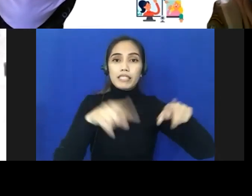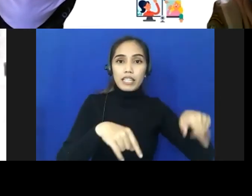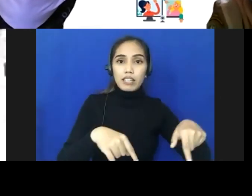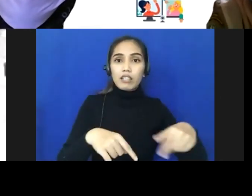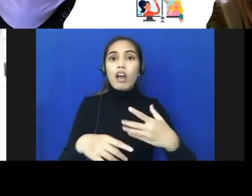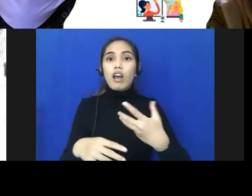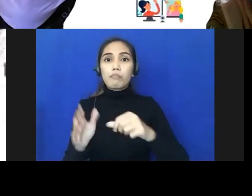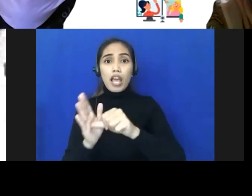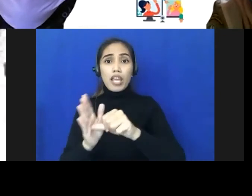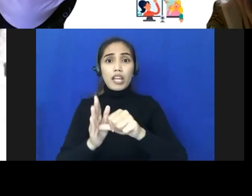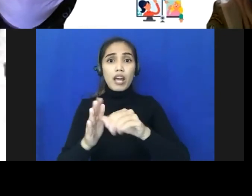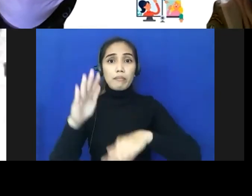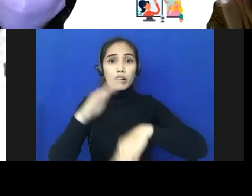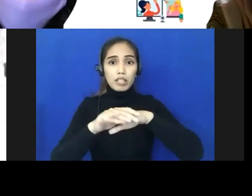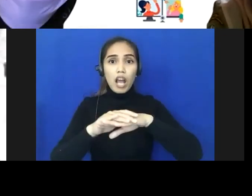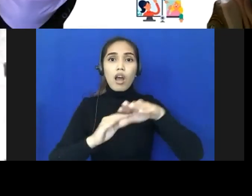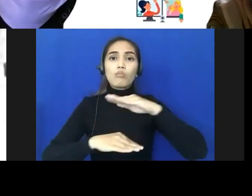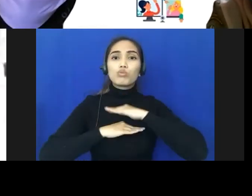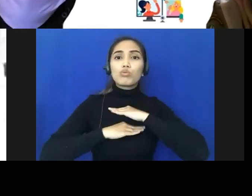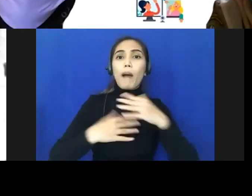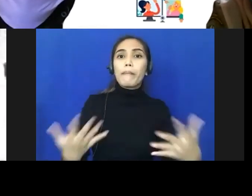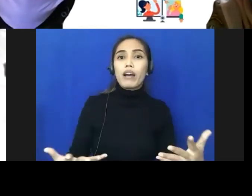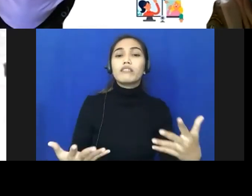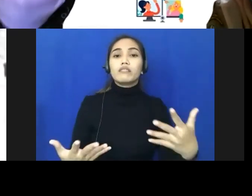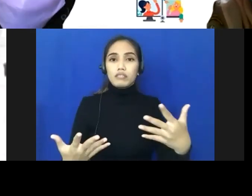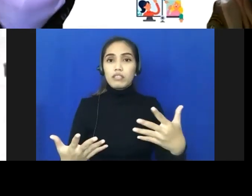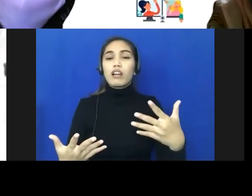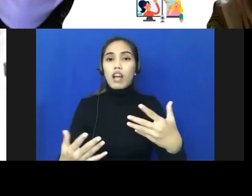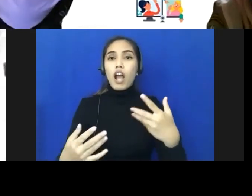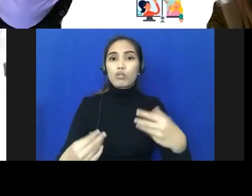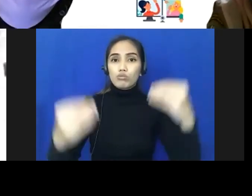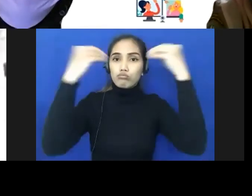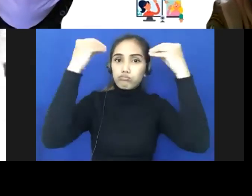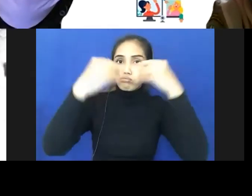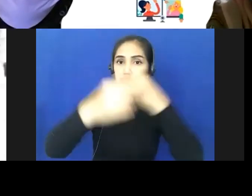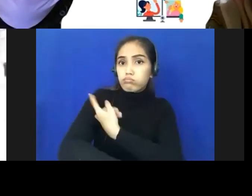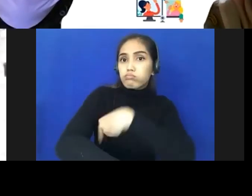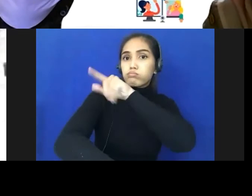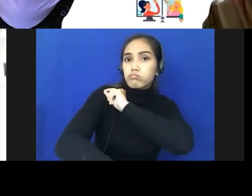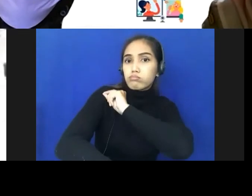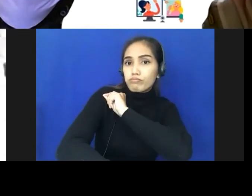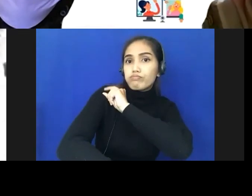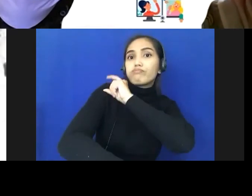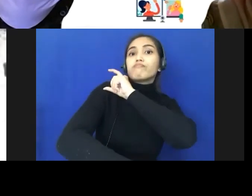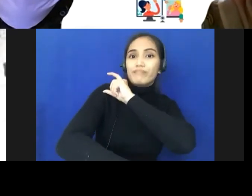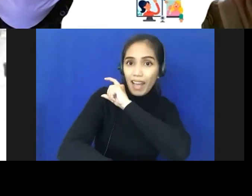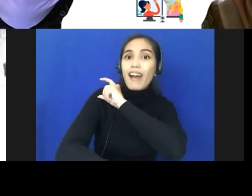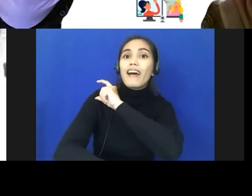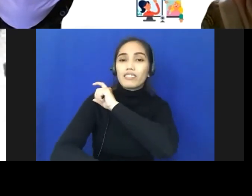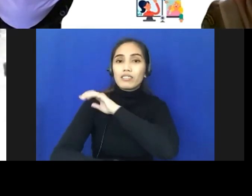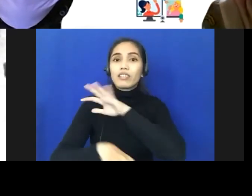dibutuhkan peningkatan kapasitas untuk tenaga kesehatan yang selama 3 tahun terakhir ini mungkin dilakukan